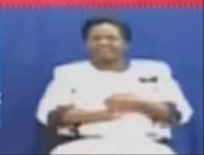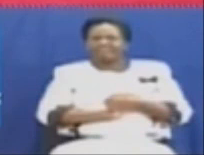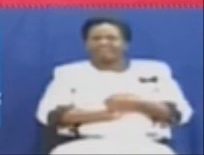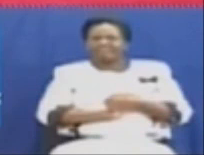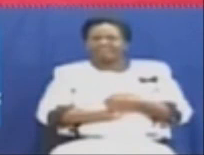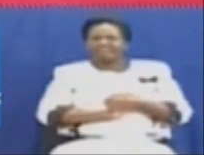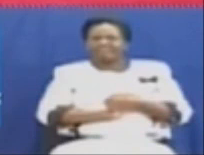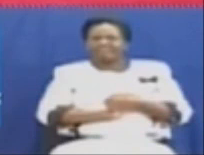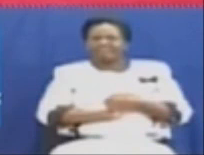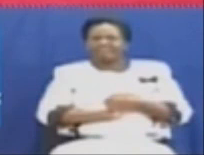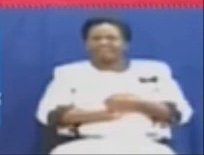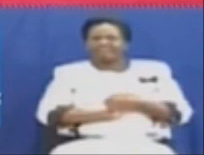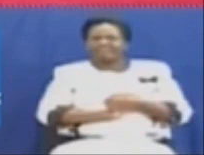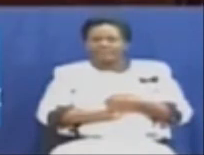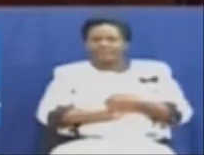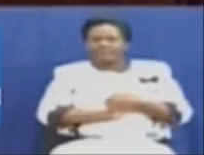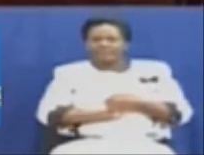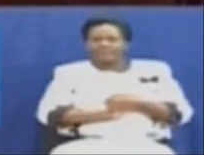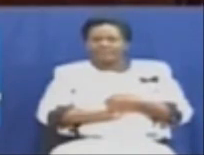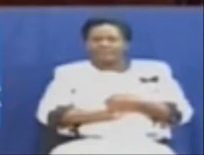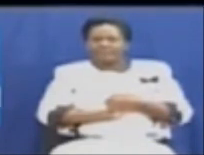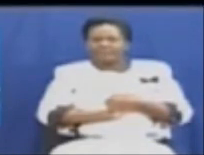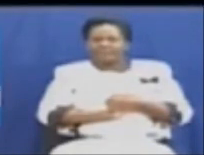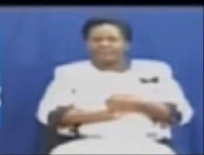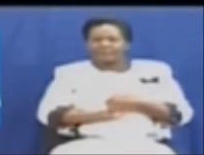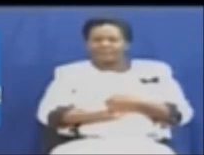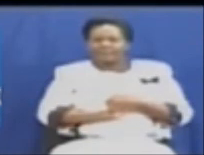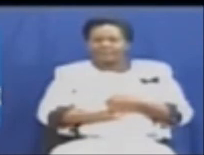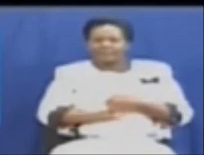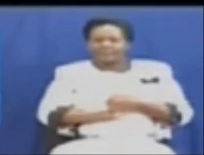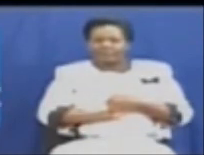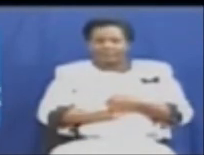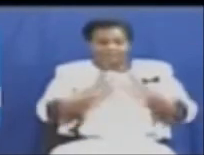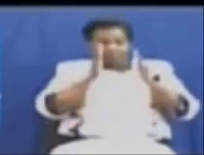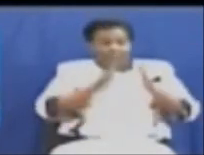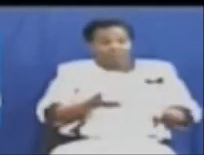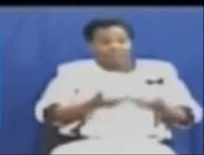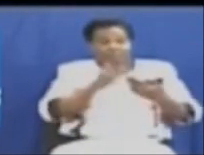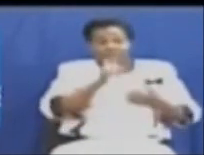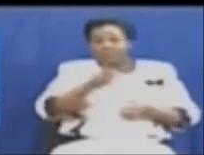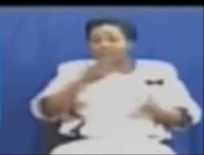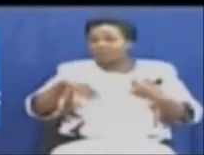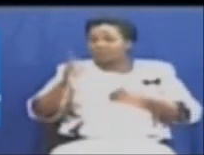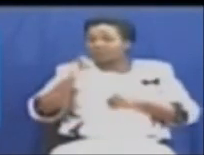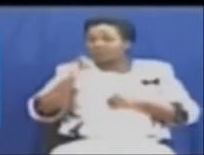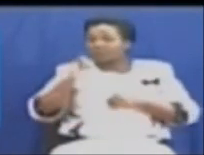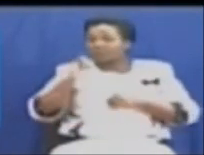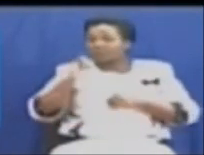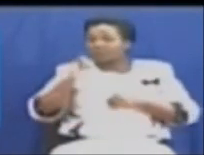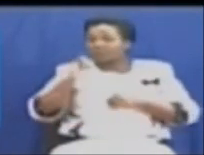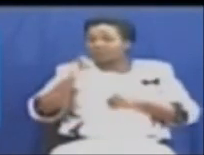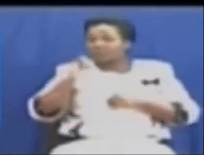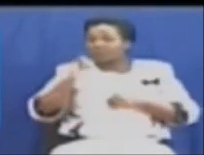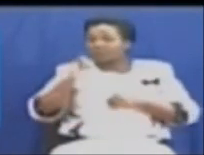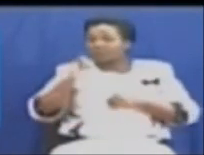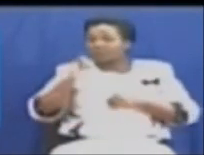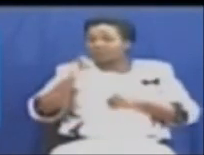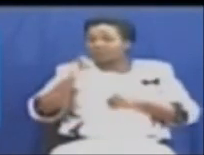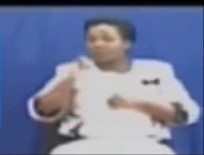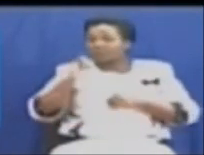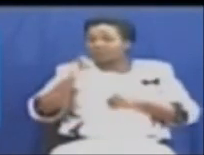nini mkakati wa serikali wa kuhakikisha kwamba mradi huo wa utekelezaji wa REA katika vijiji vyetu vinakamilika mwezi wa sita kama ambavyo serikali